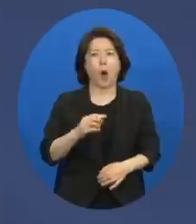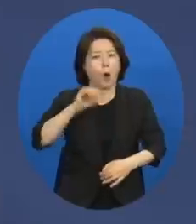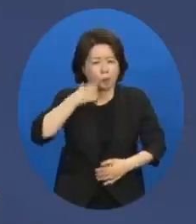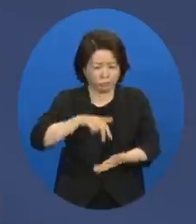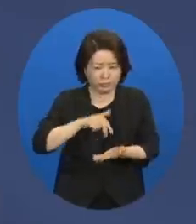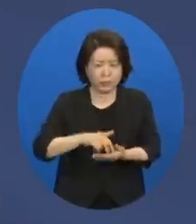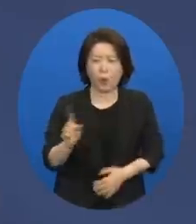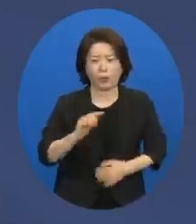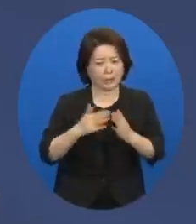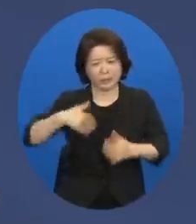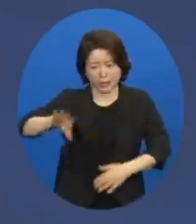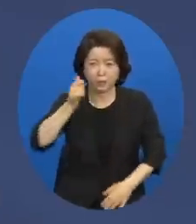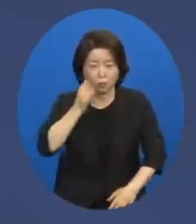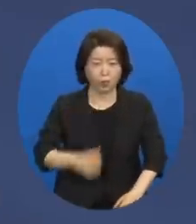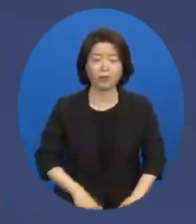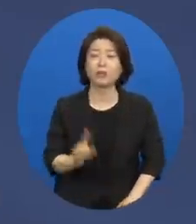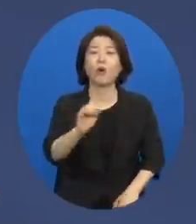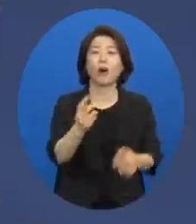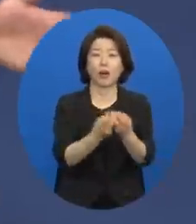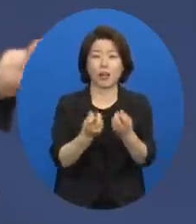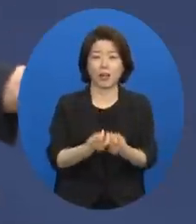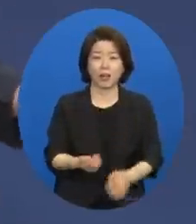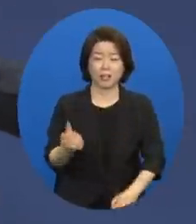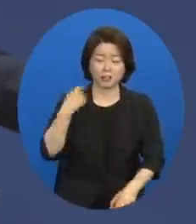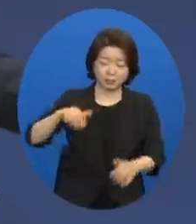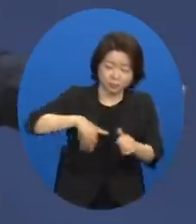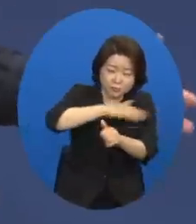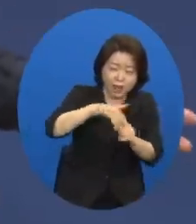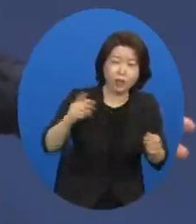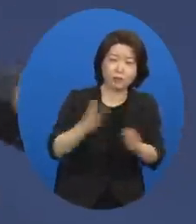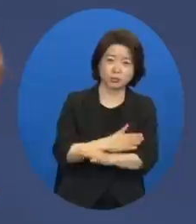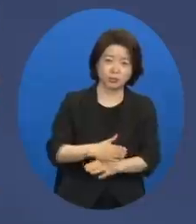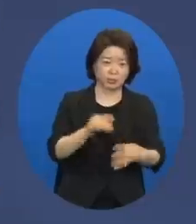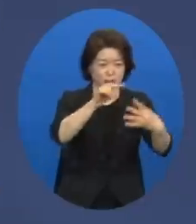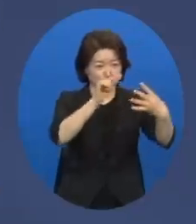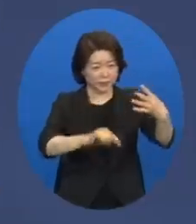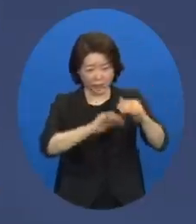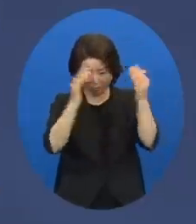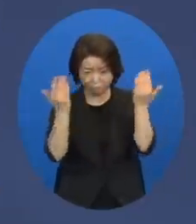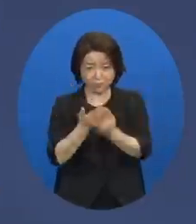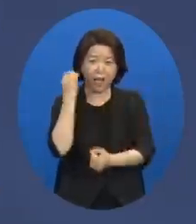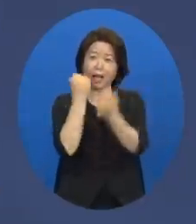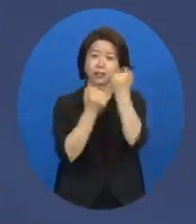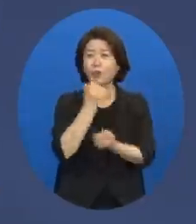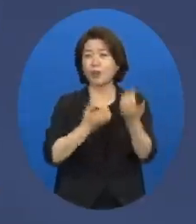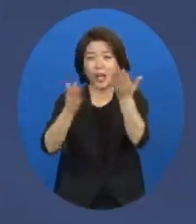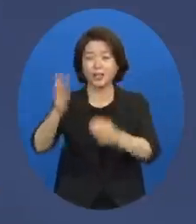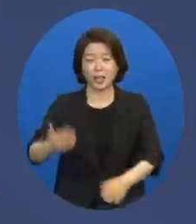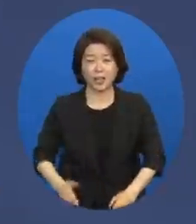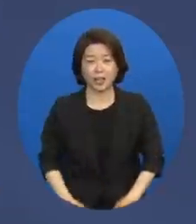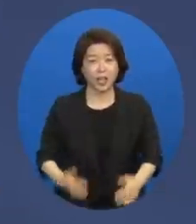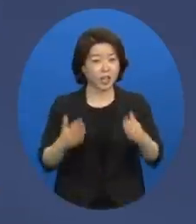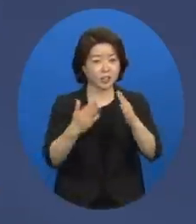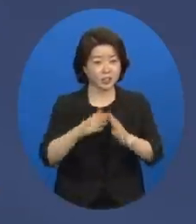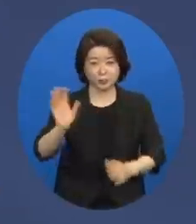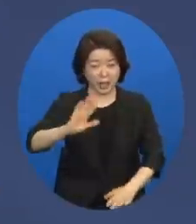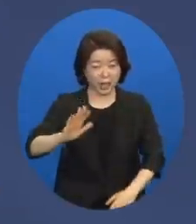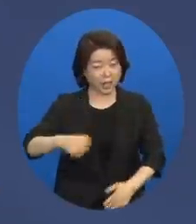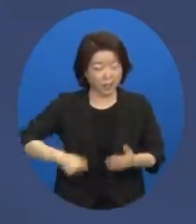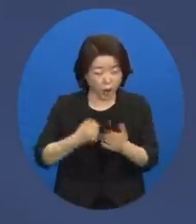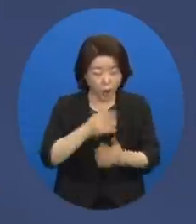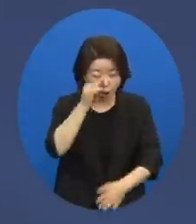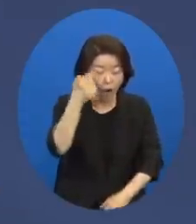집에 못 가요. 그러면 그 배경부터 또 사복음서 처음부터 난 설명하고 들어가야 돼. 여러분 집에 안 가려고